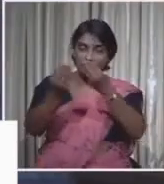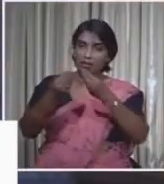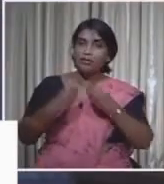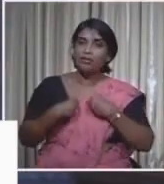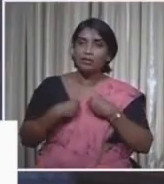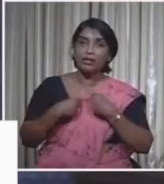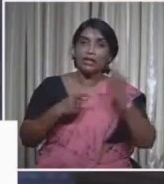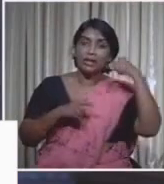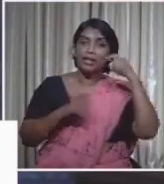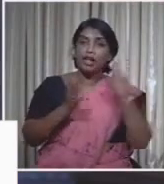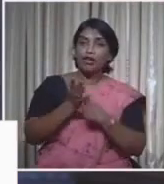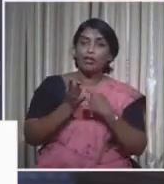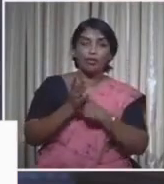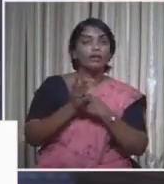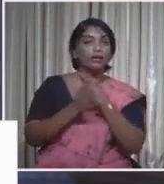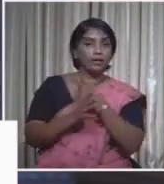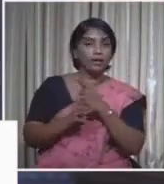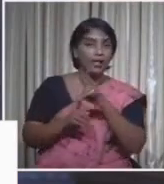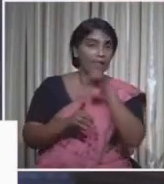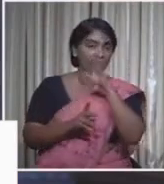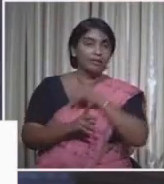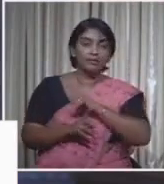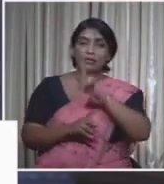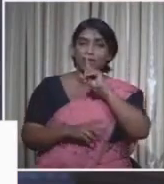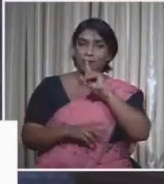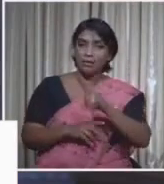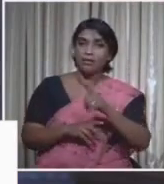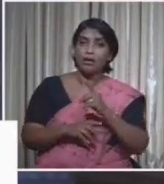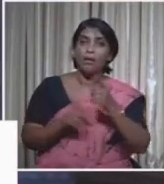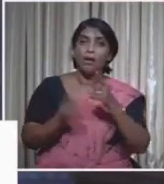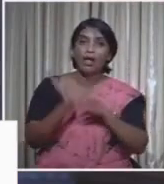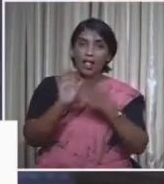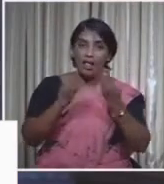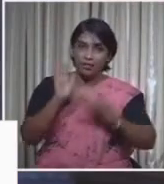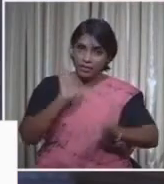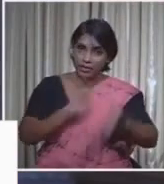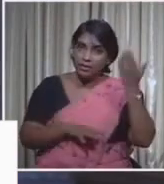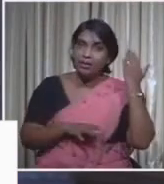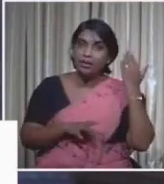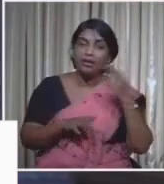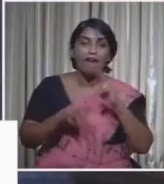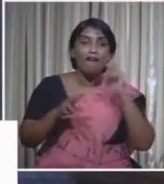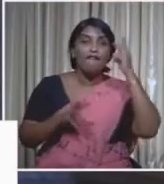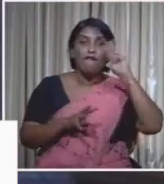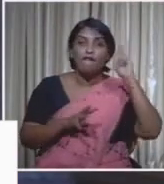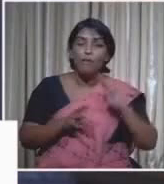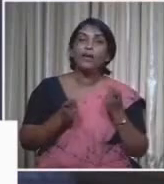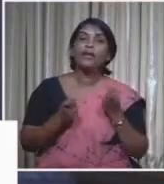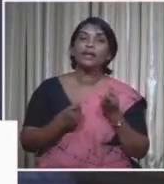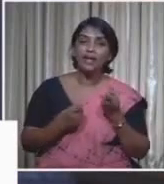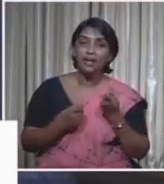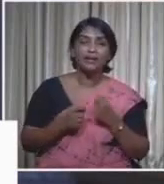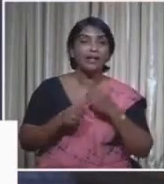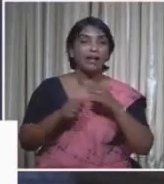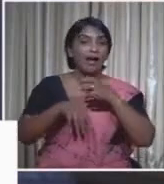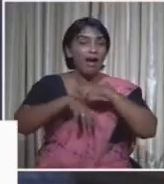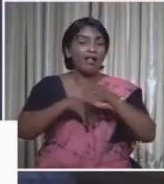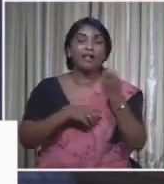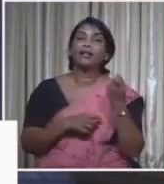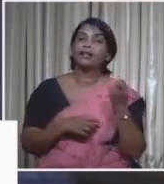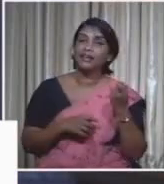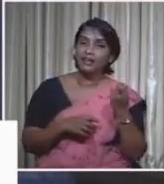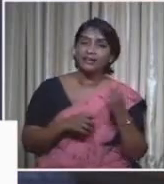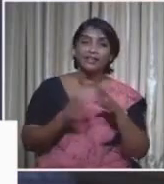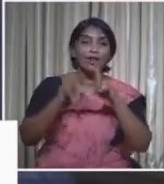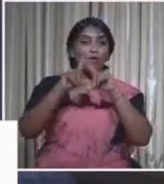ඊ රෝහිණී කවිරත්න ලැජ්ජනත් වහනවා පොලේ ගියාද වම්බටු කීයද ගහල කීයද